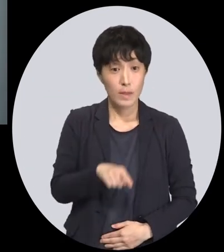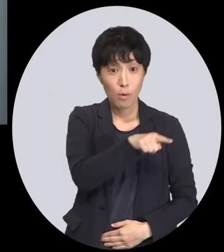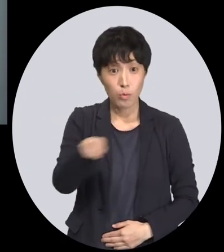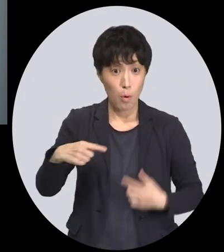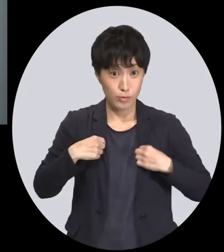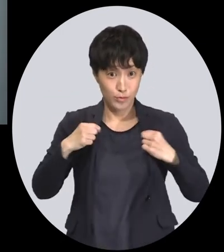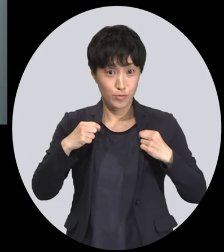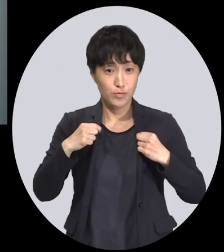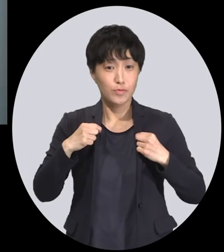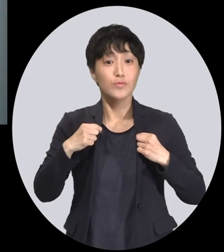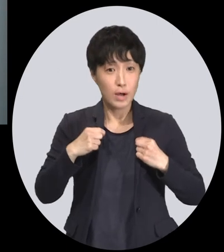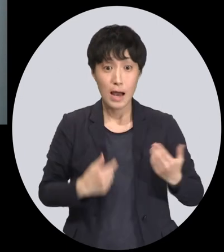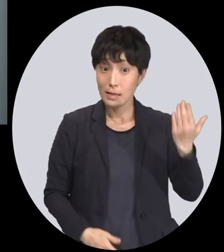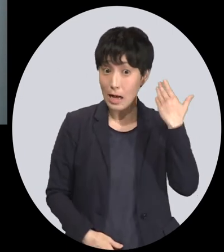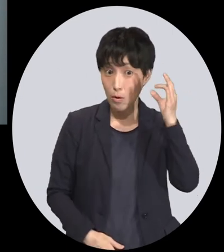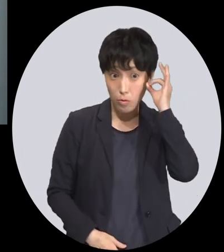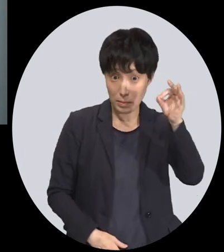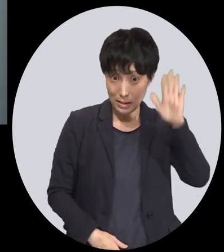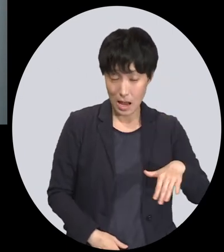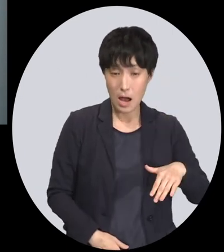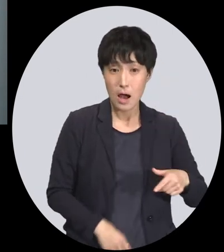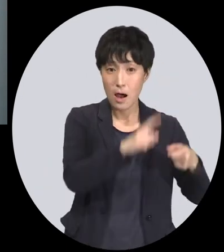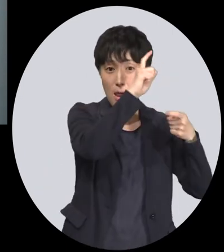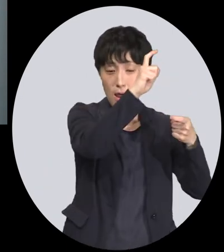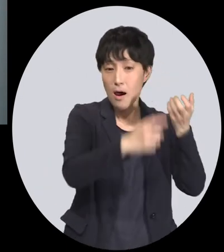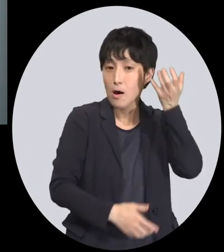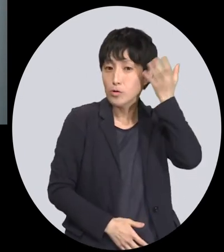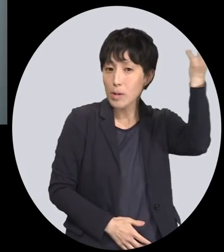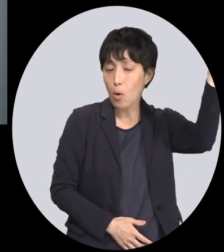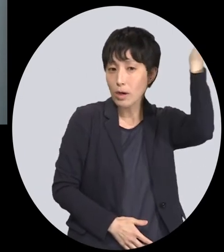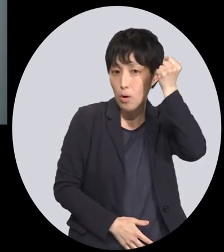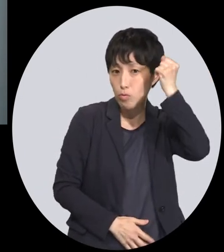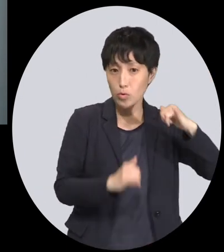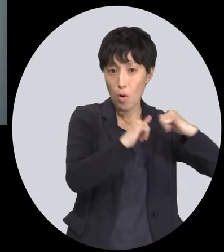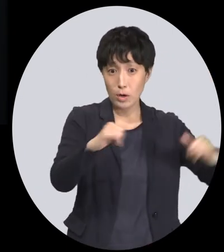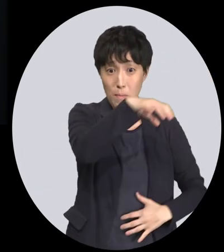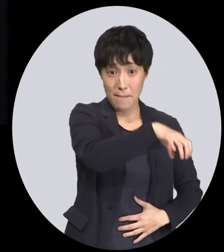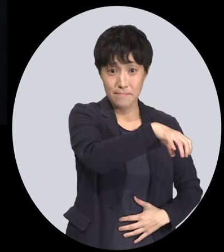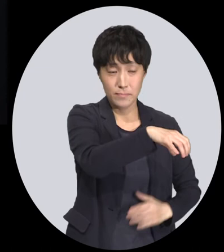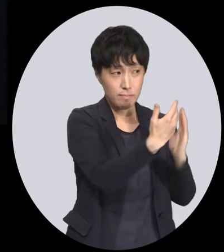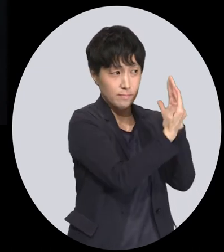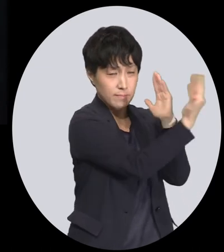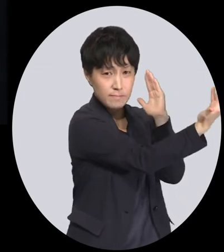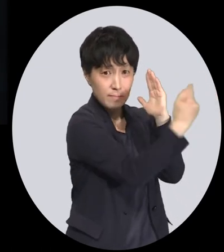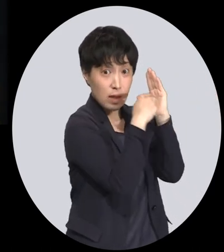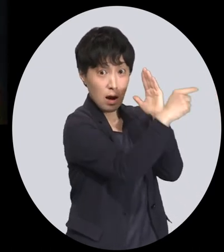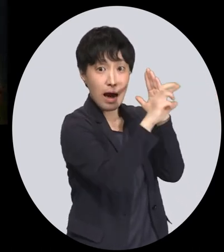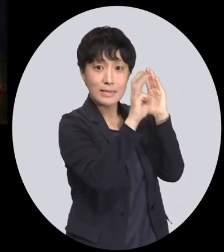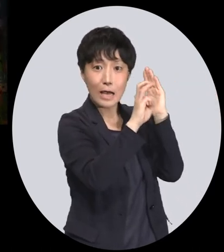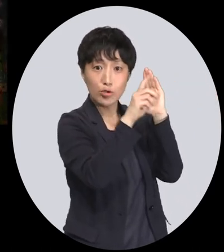先ほどみました夢と旧多くの広が32ばかりの登場人物がいるんですけど